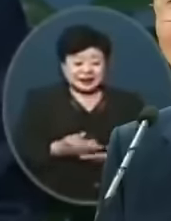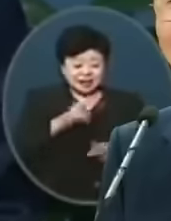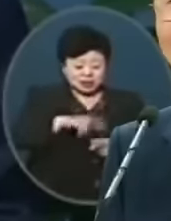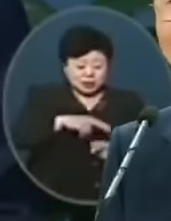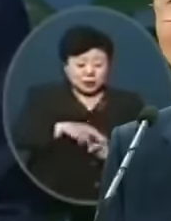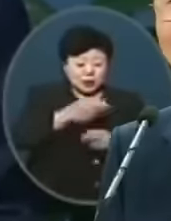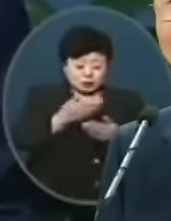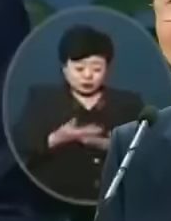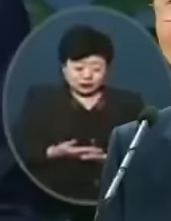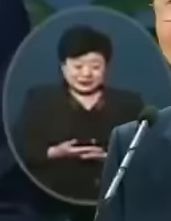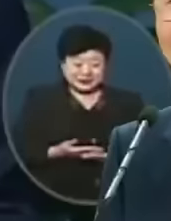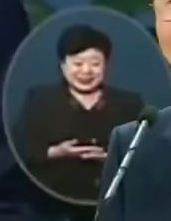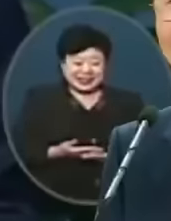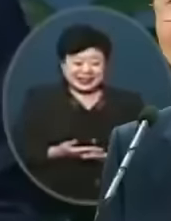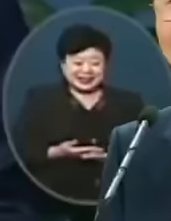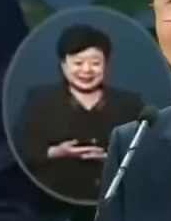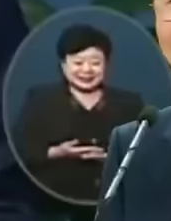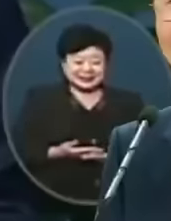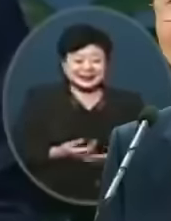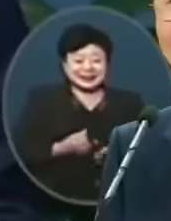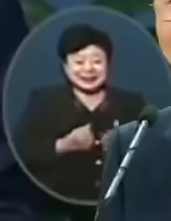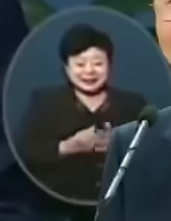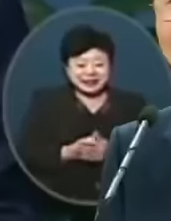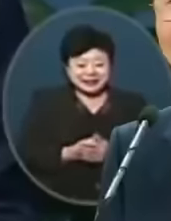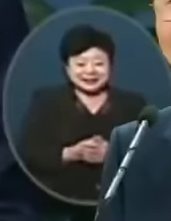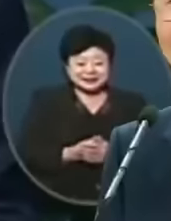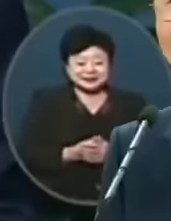선물로 주시는 것입니다. 그러므로